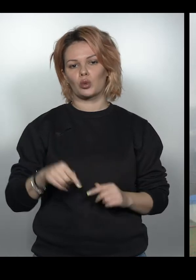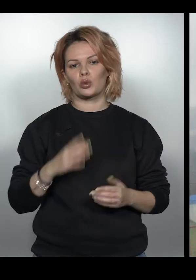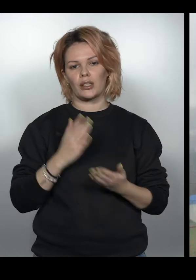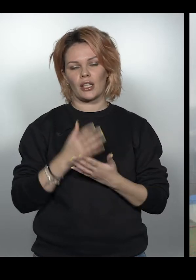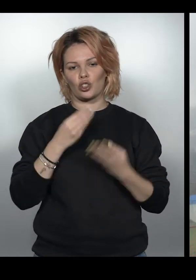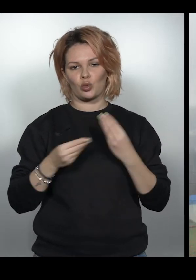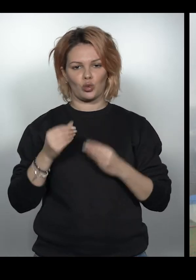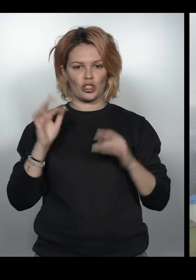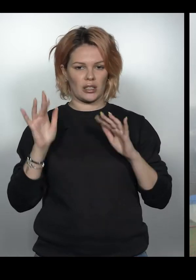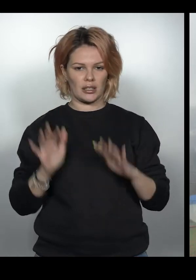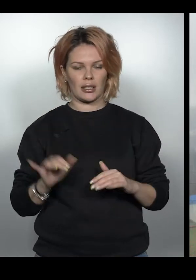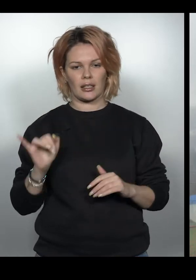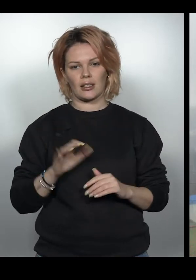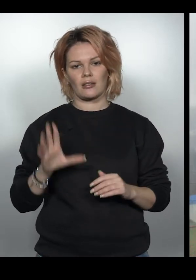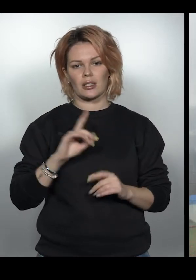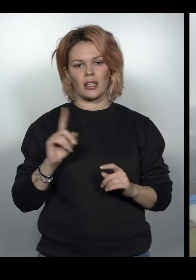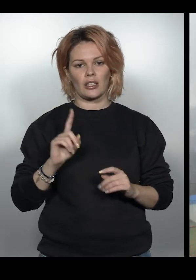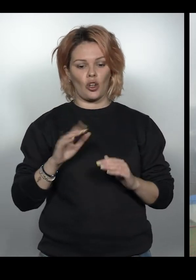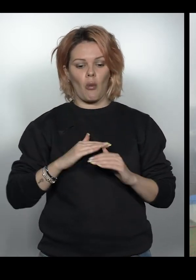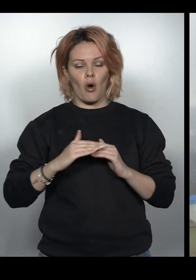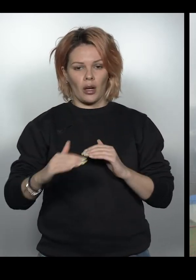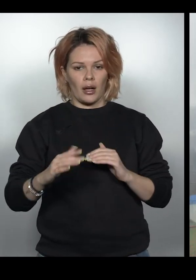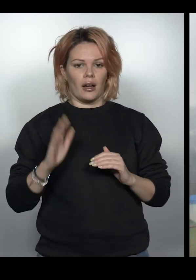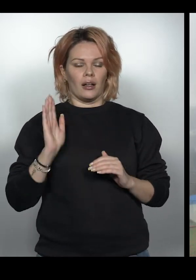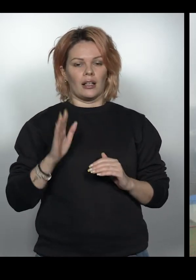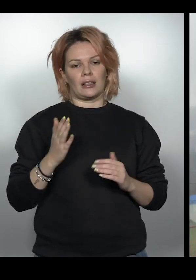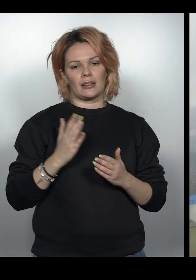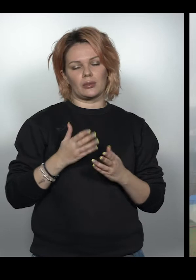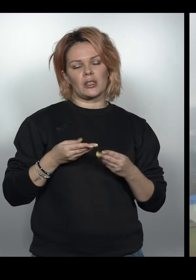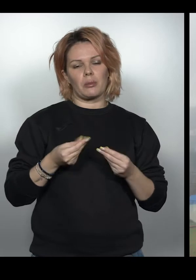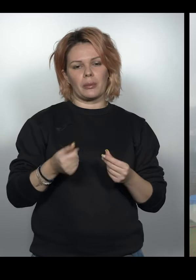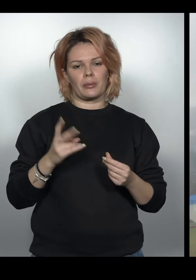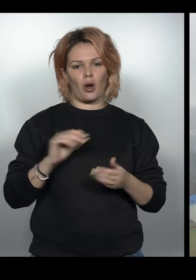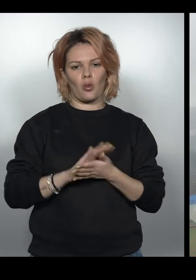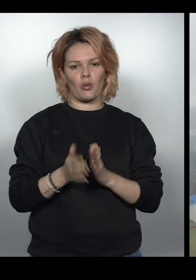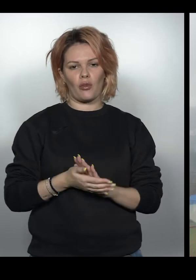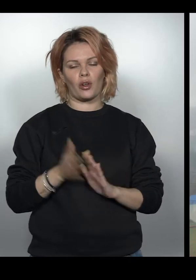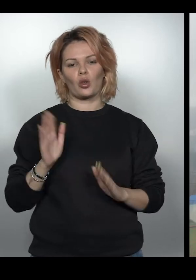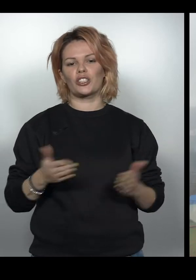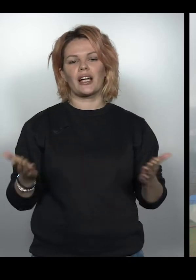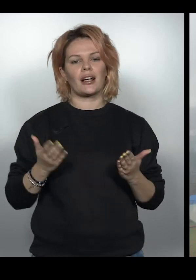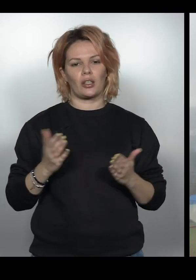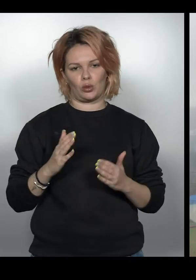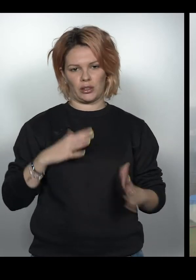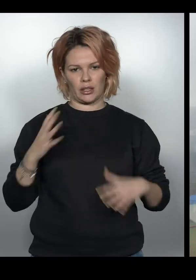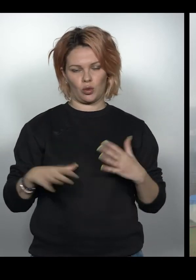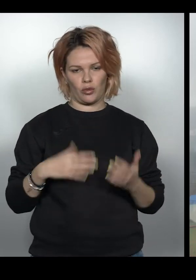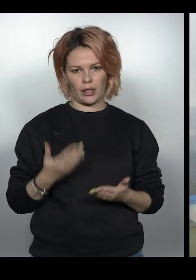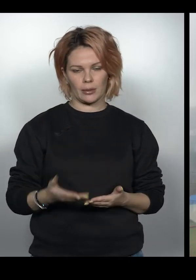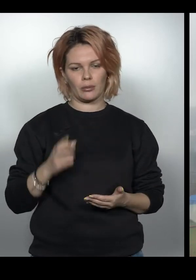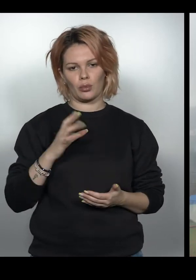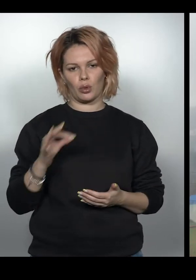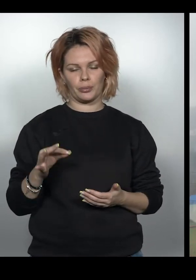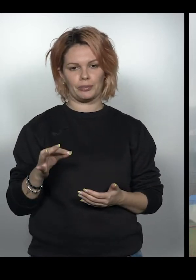є штучний сніг і у селищі Поляна хоча б сприяють умови хоч якимось тренуванням.